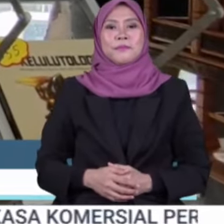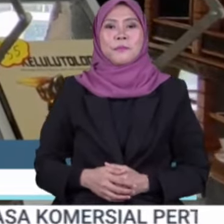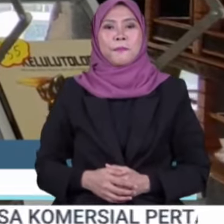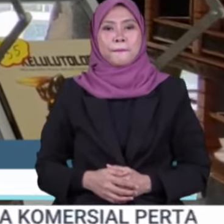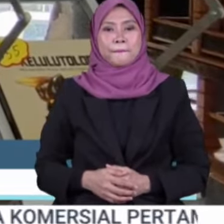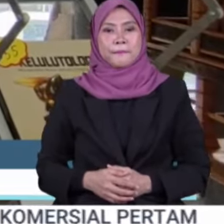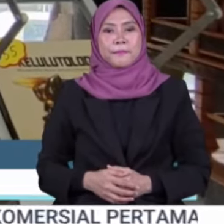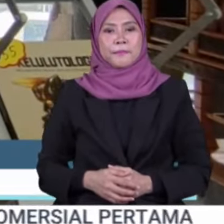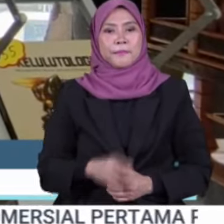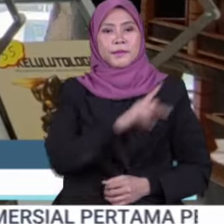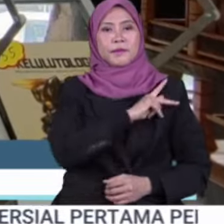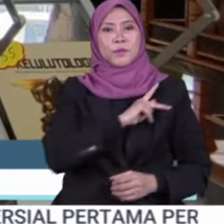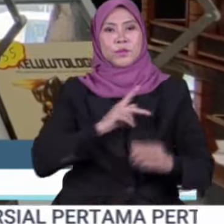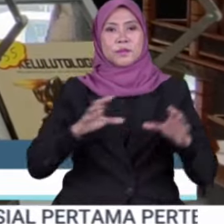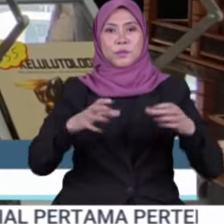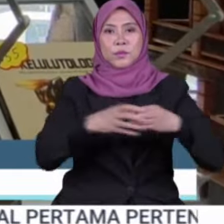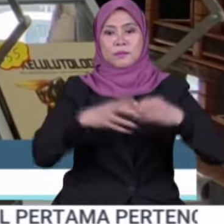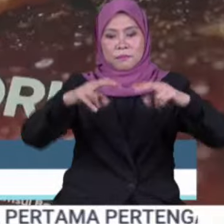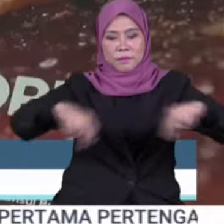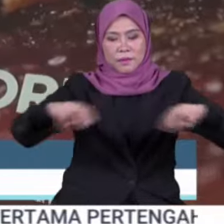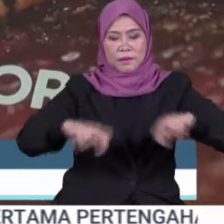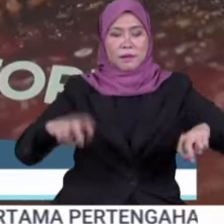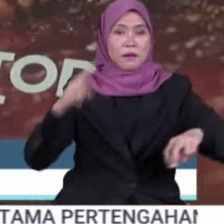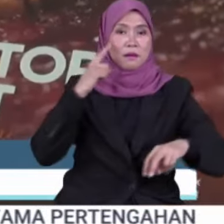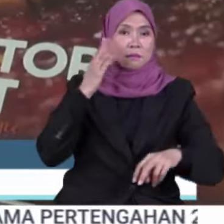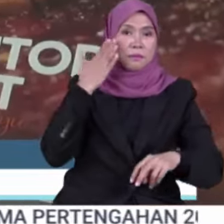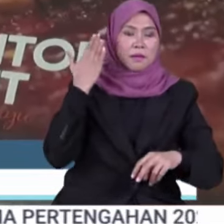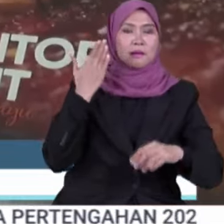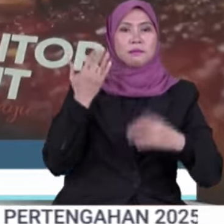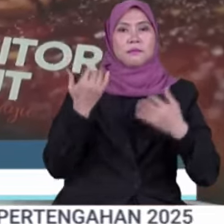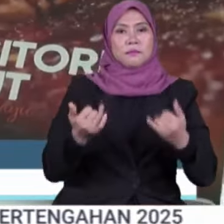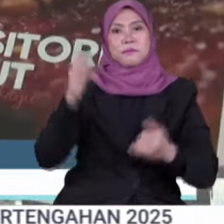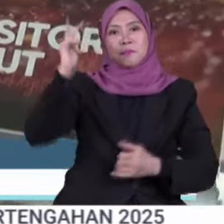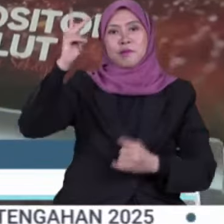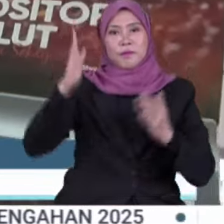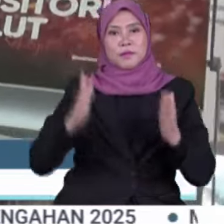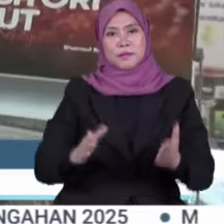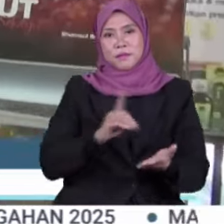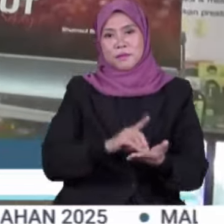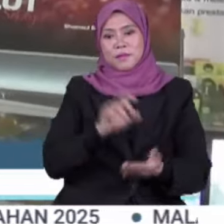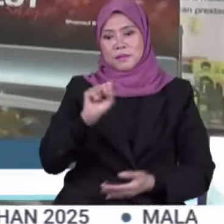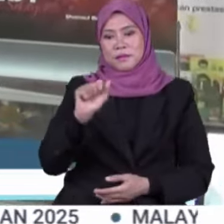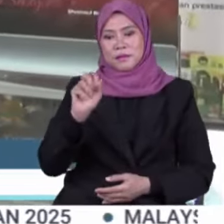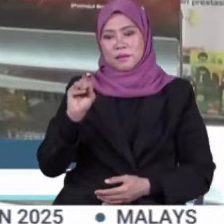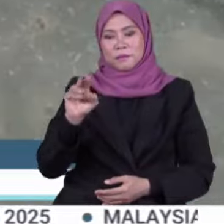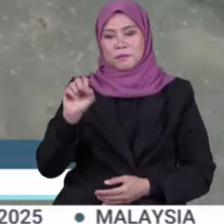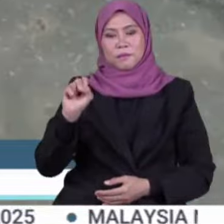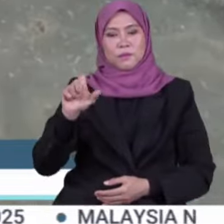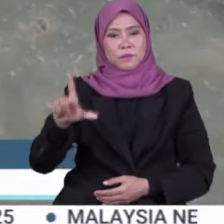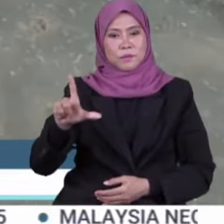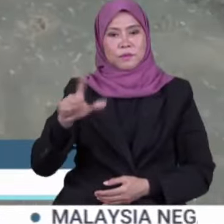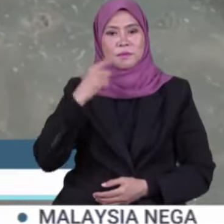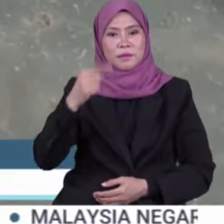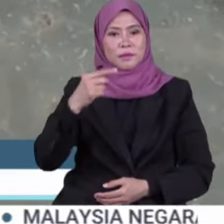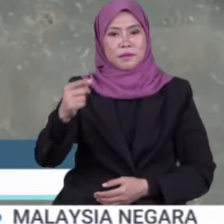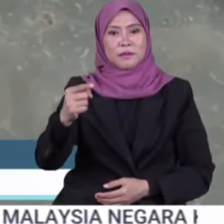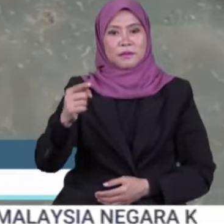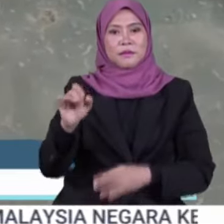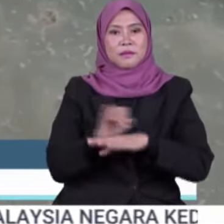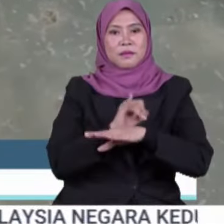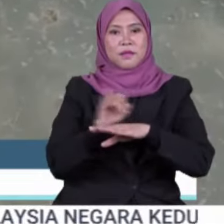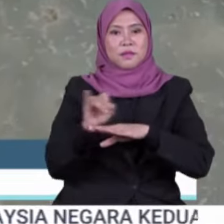Dalam pada itu, Ketua Kumpulan Penyelidik Lebah dan Kelulut UMT Profesor Dr. Samsul Bahari Abdul Razak berkata, meskipun